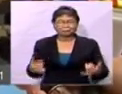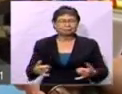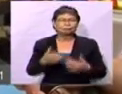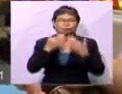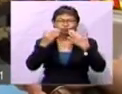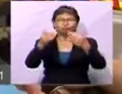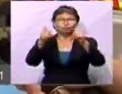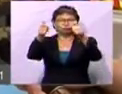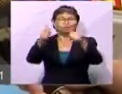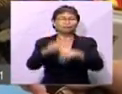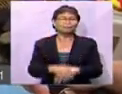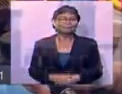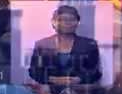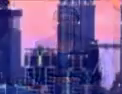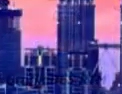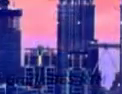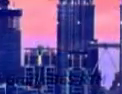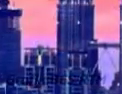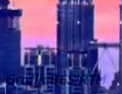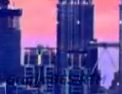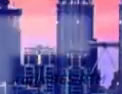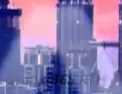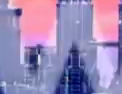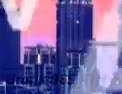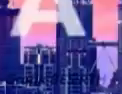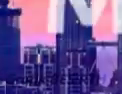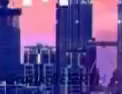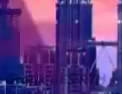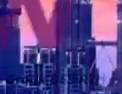Jangan perdagang agama demi raih populariti.